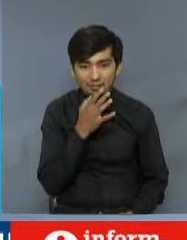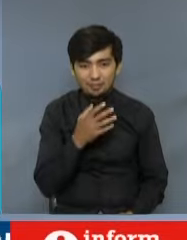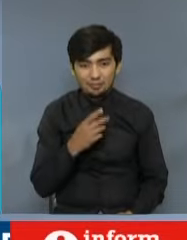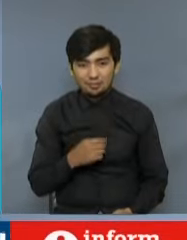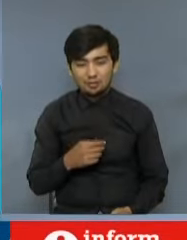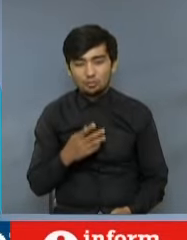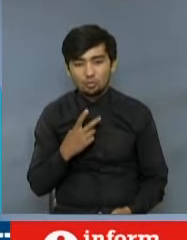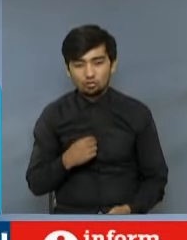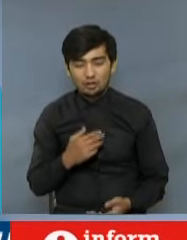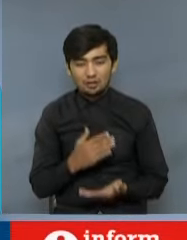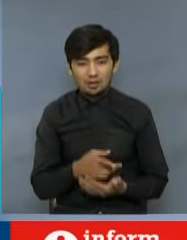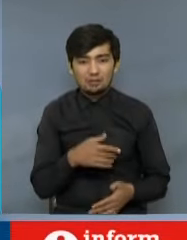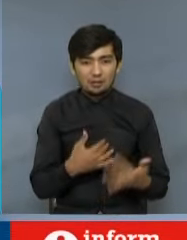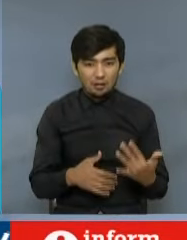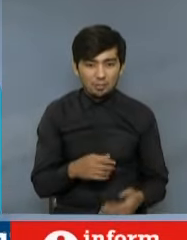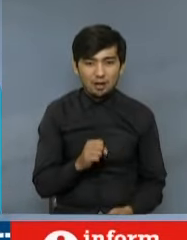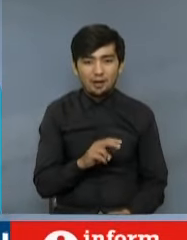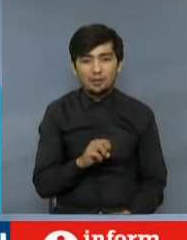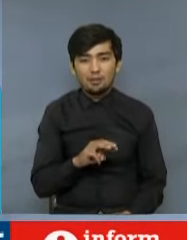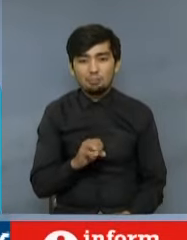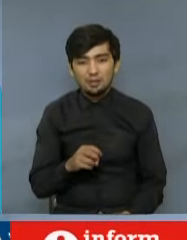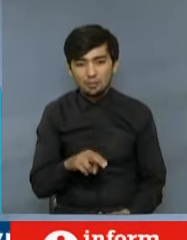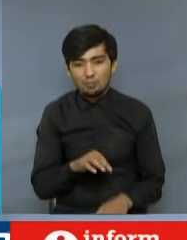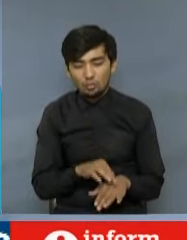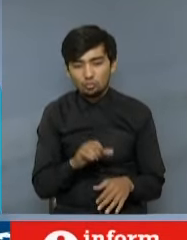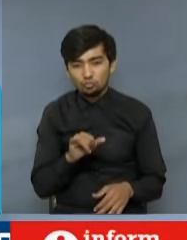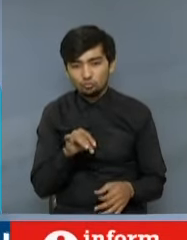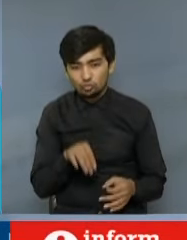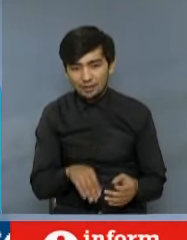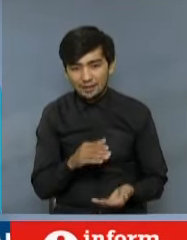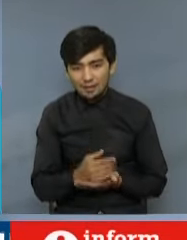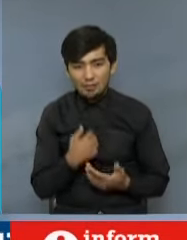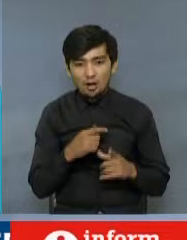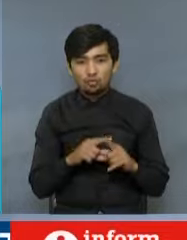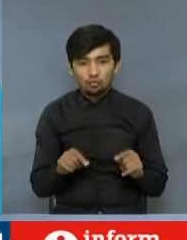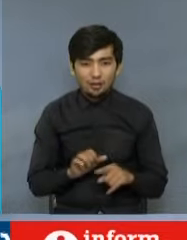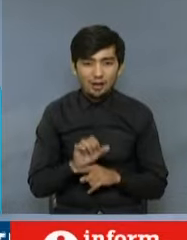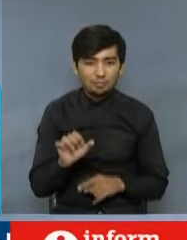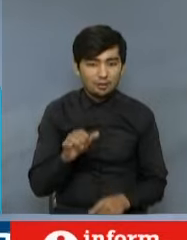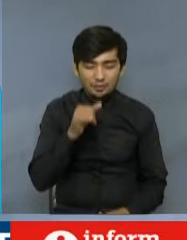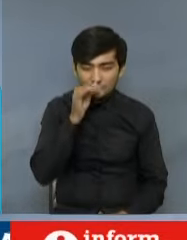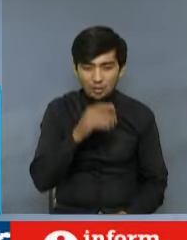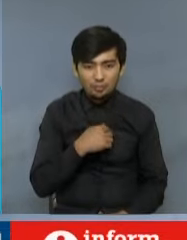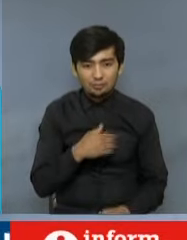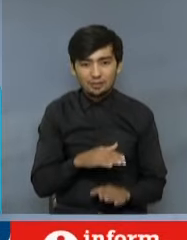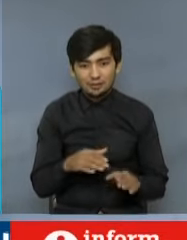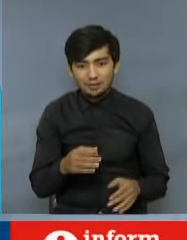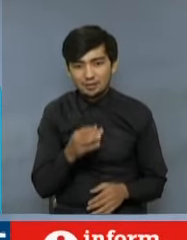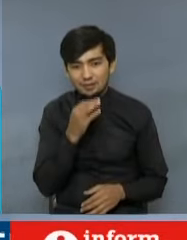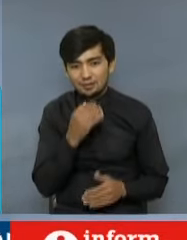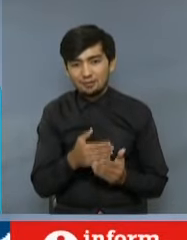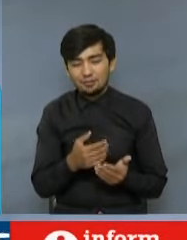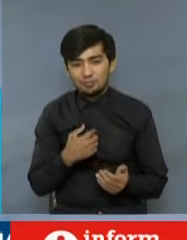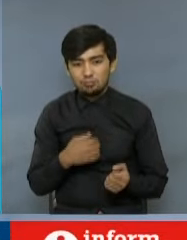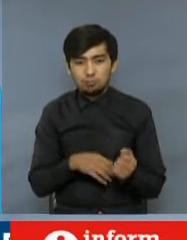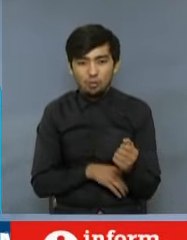өзі қызымның анемиялық учетта тұрғанына байланысты мен оны мектепке жібере алмаймын. Өз жасынан да бір жас кеш